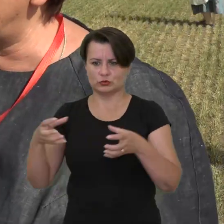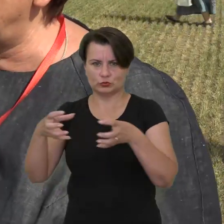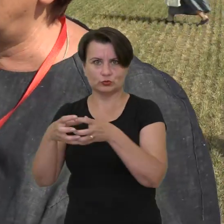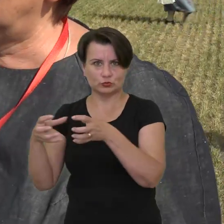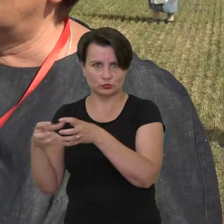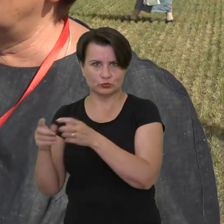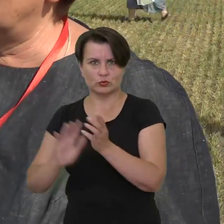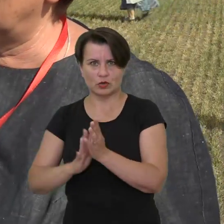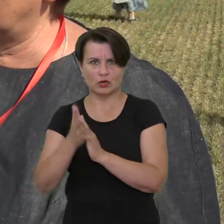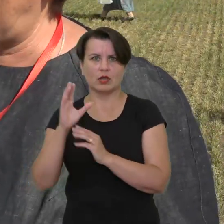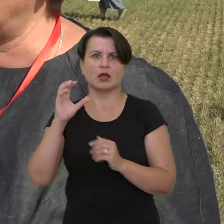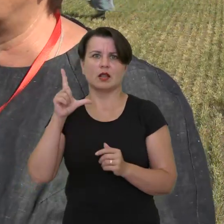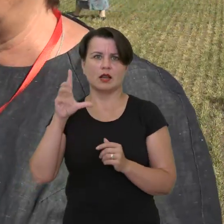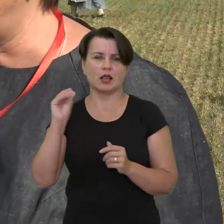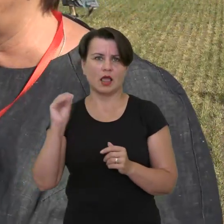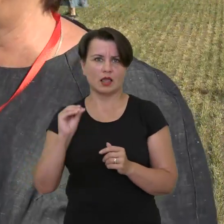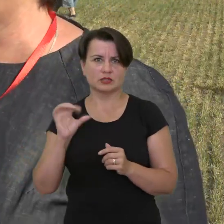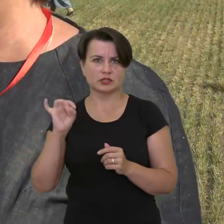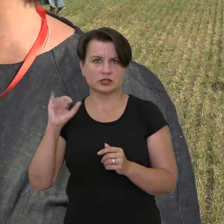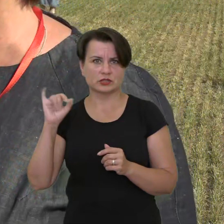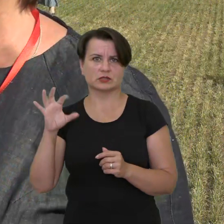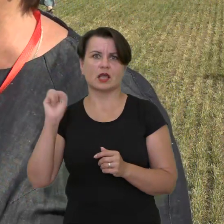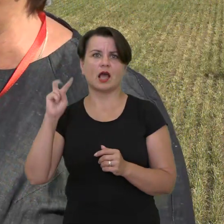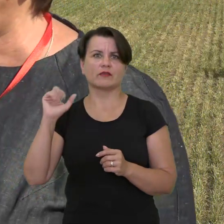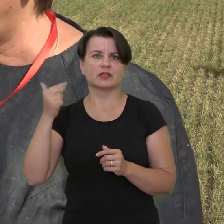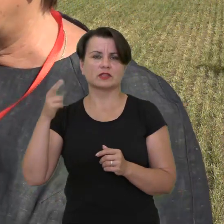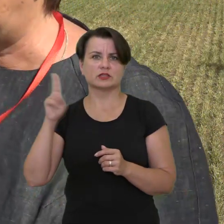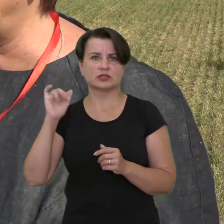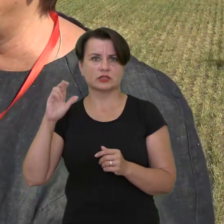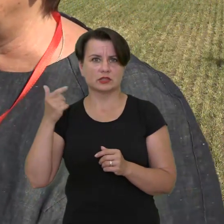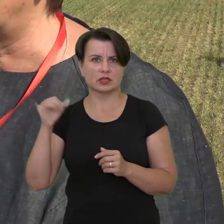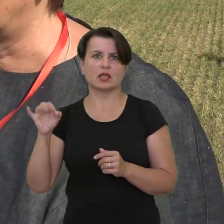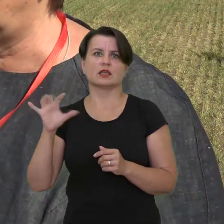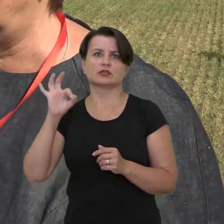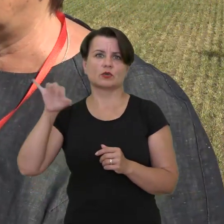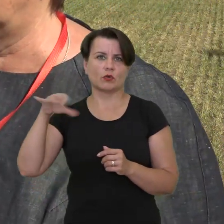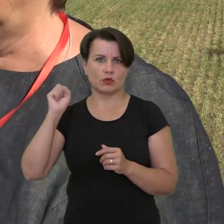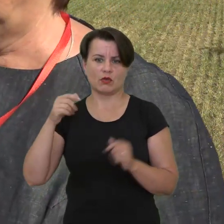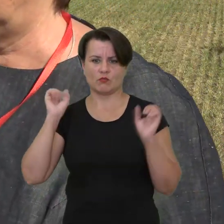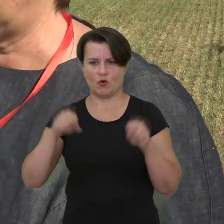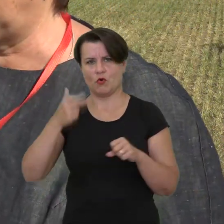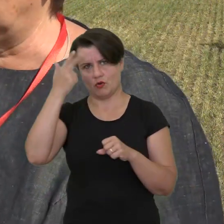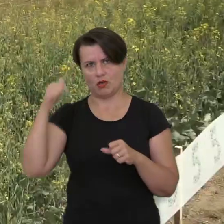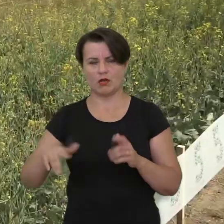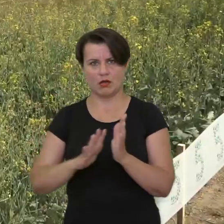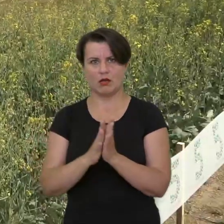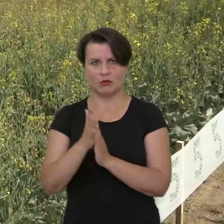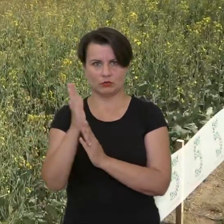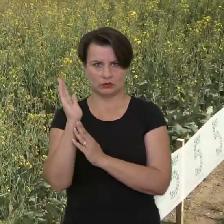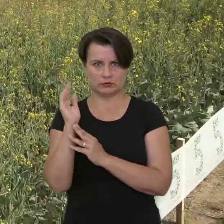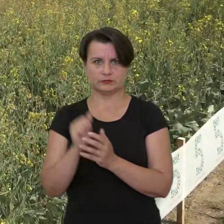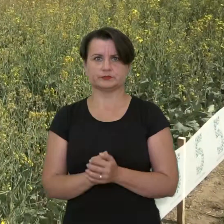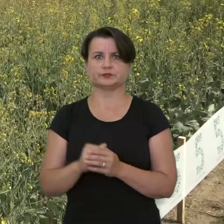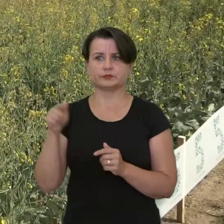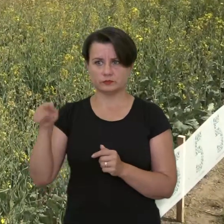tokių veislių, ir lešių, ir avinžirnių, ir sojų, kurias galima auginti ir mūsų klimato sąlygom. Parodos